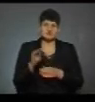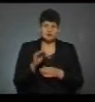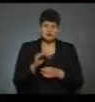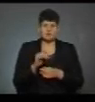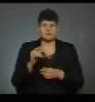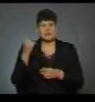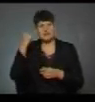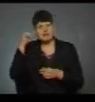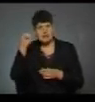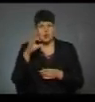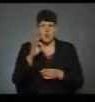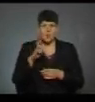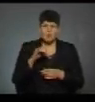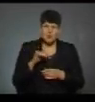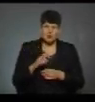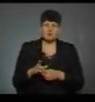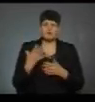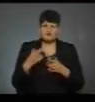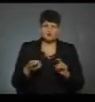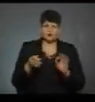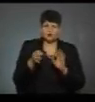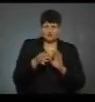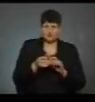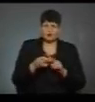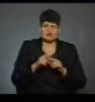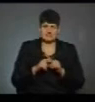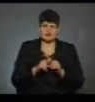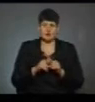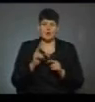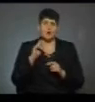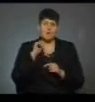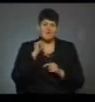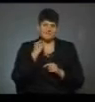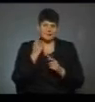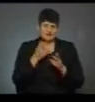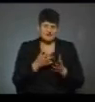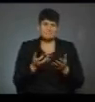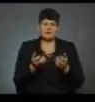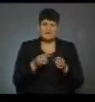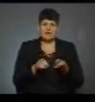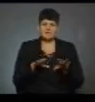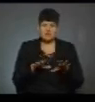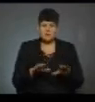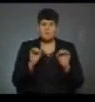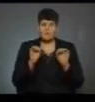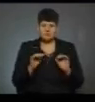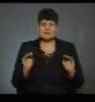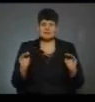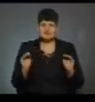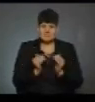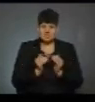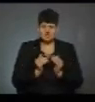міст вже долучилися до цієї ініціативи. Наприклад, Кропивницький прийняв рішення про можливість зниження в